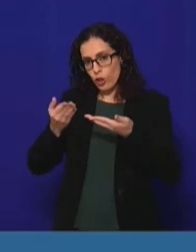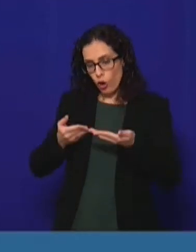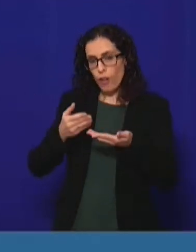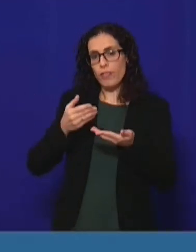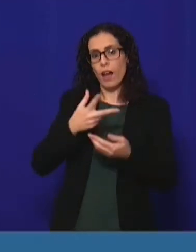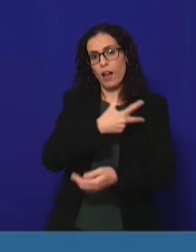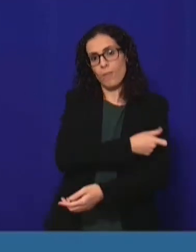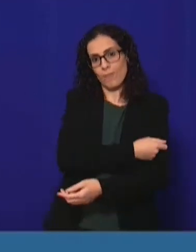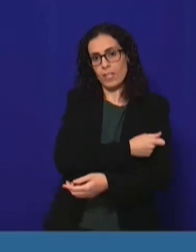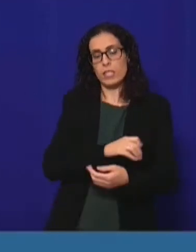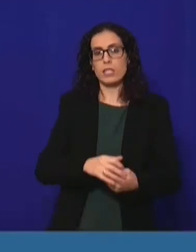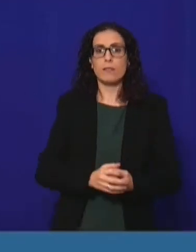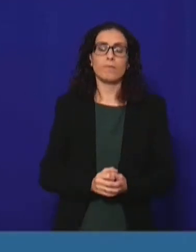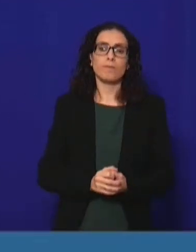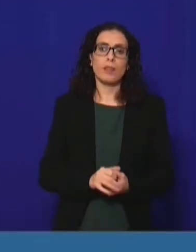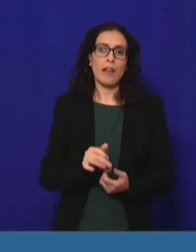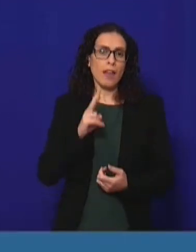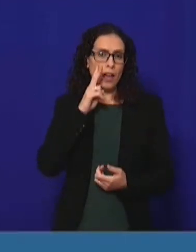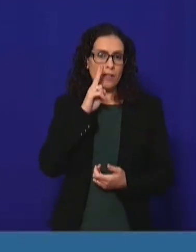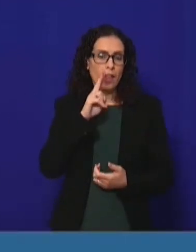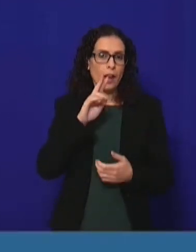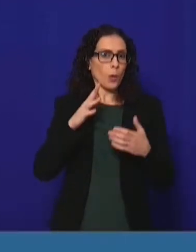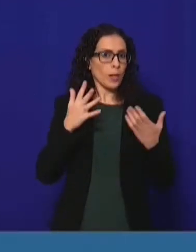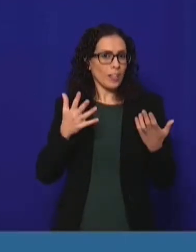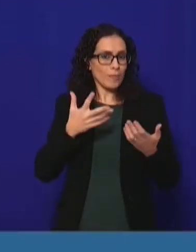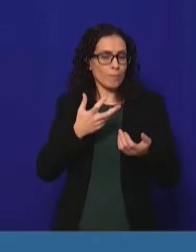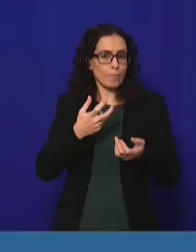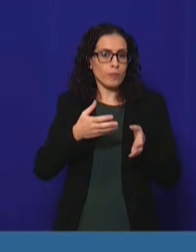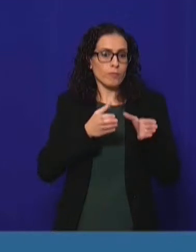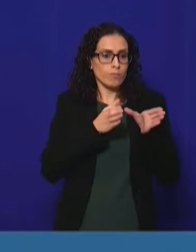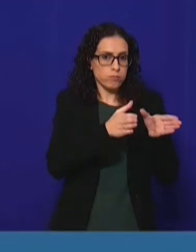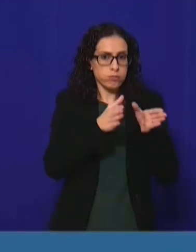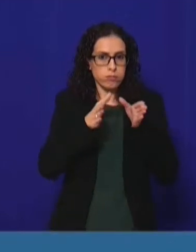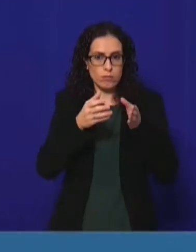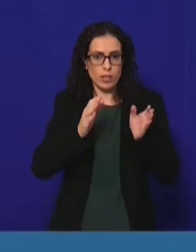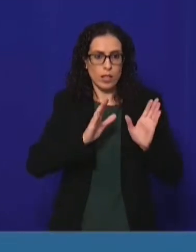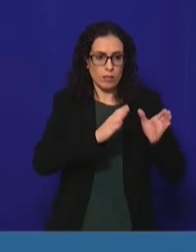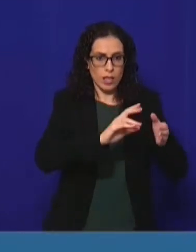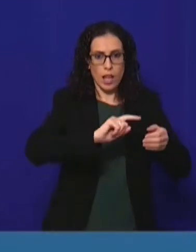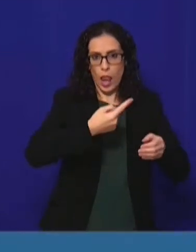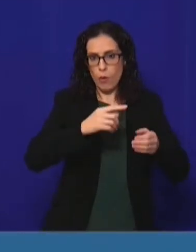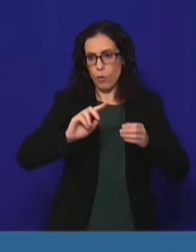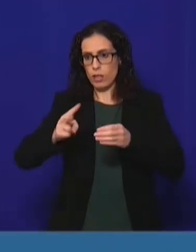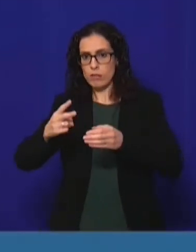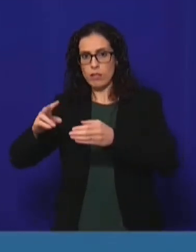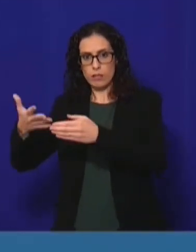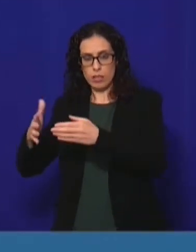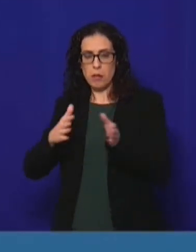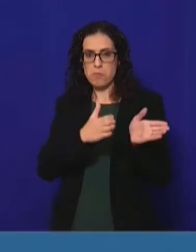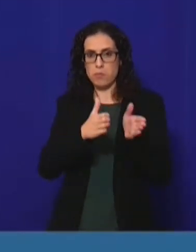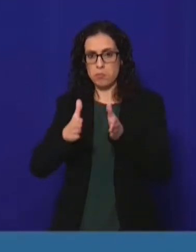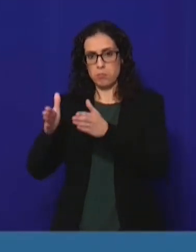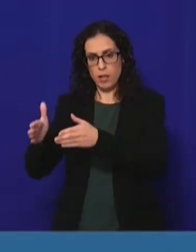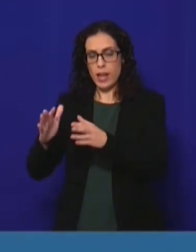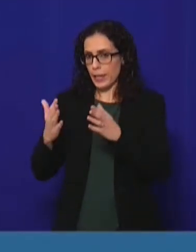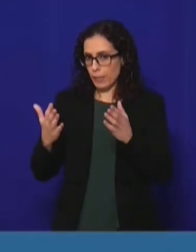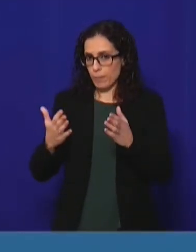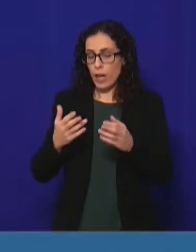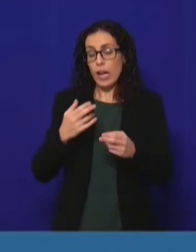ikollna. Jekk tħares lejn kif ħajġu mqasmin aħna nkun nistgħu nippubblikaw propju dawn